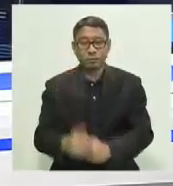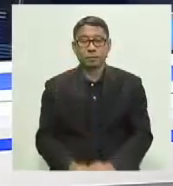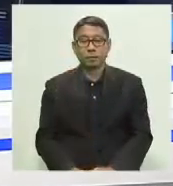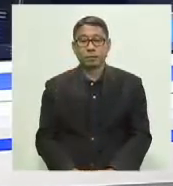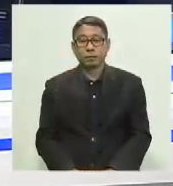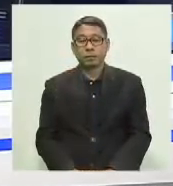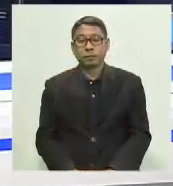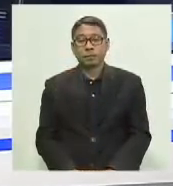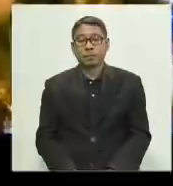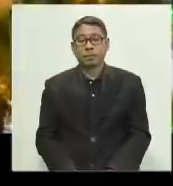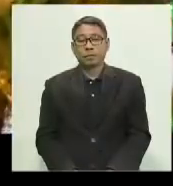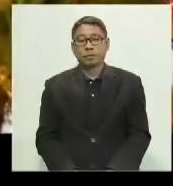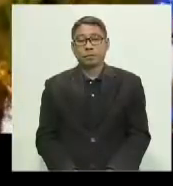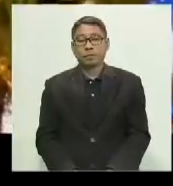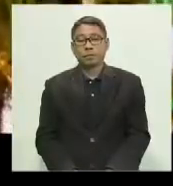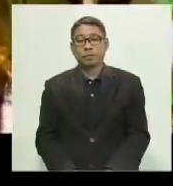ค่ะ